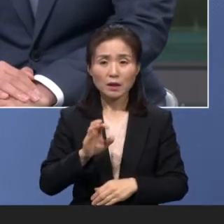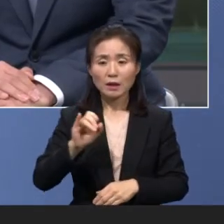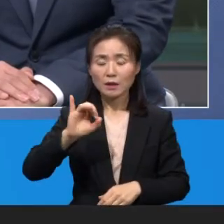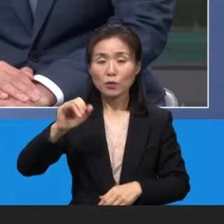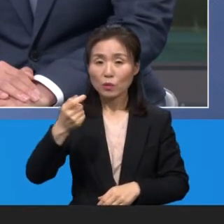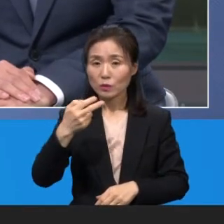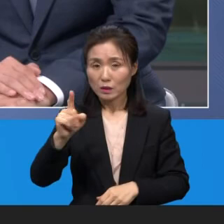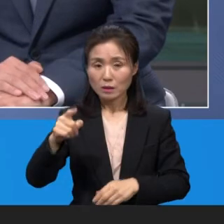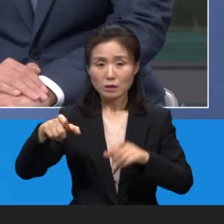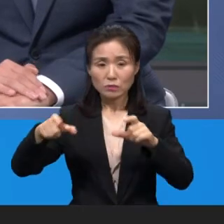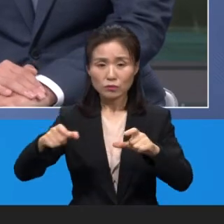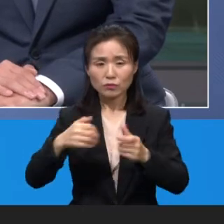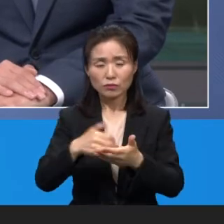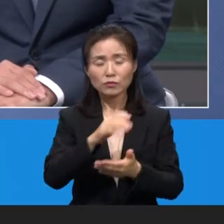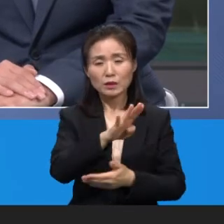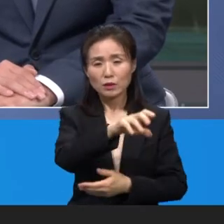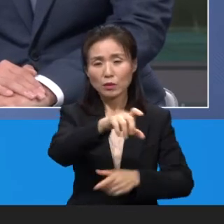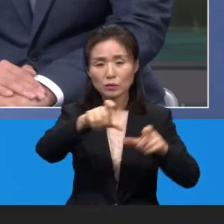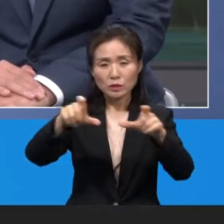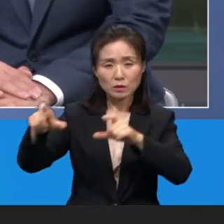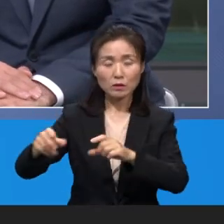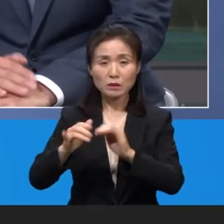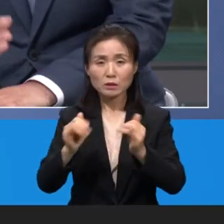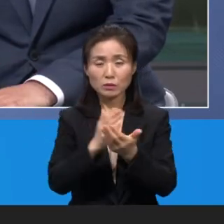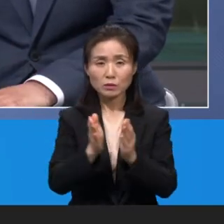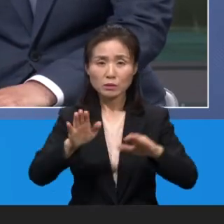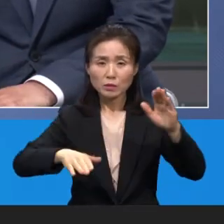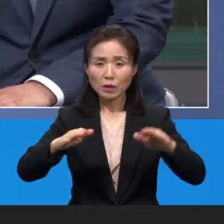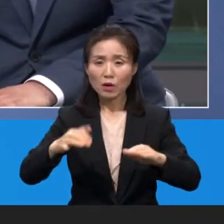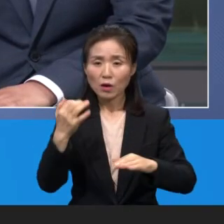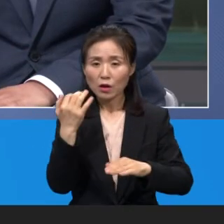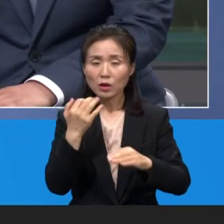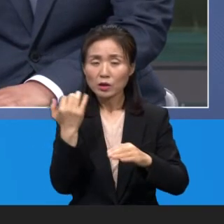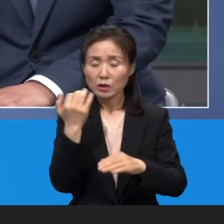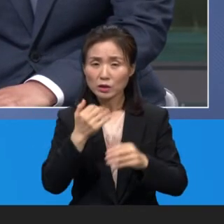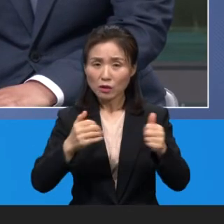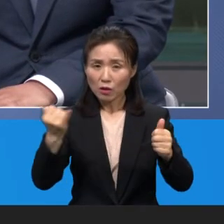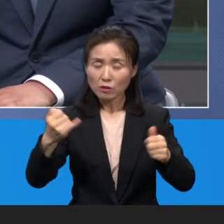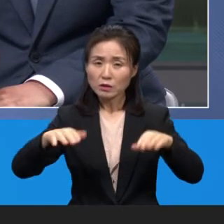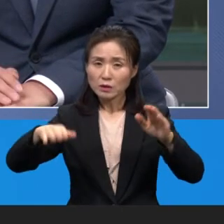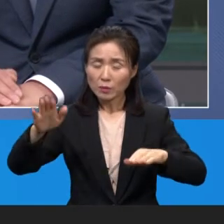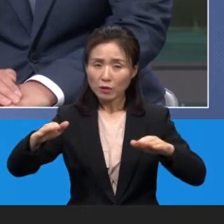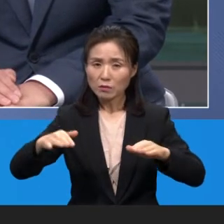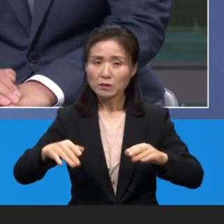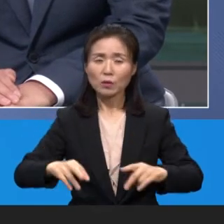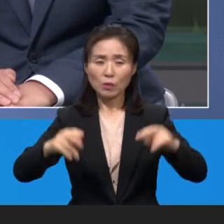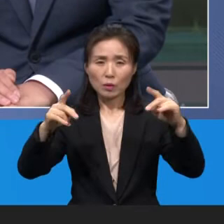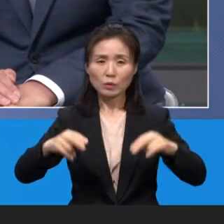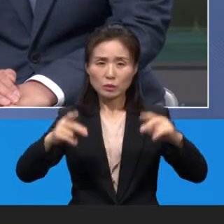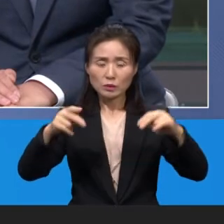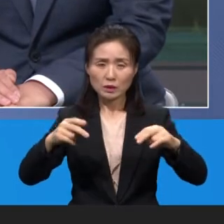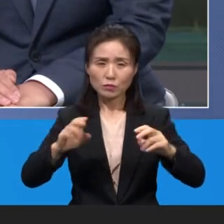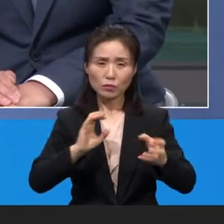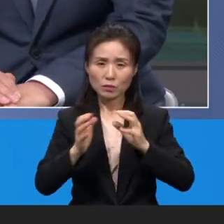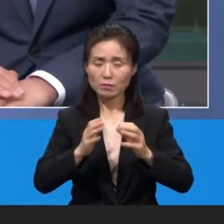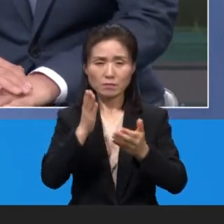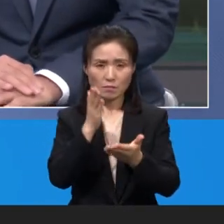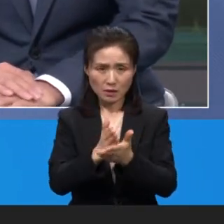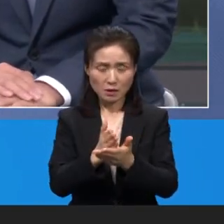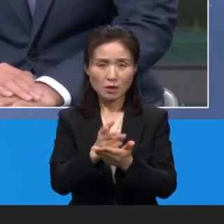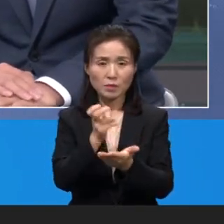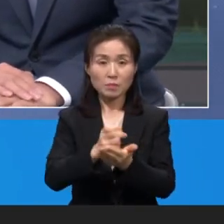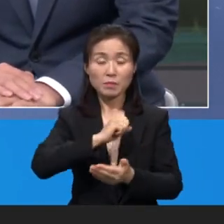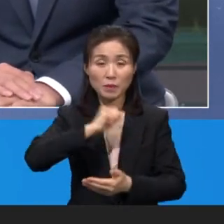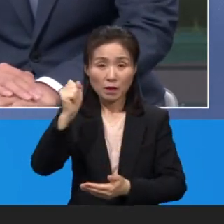3개 주에서 인종차별과 성차별 과 같은 논쟁적인 주제로 토론하는 걸 금지하는 법안이 통과가 되었습니다 이